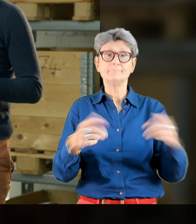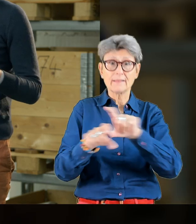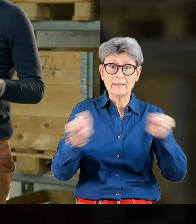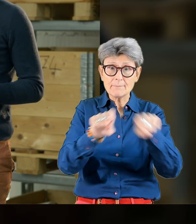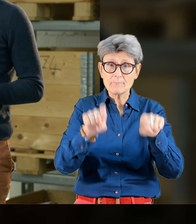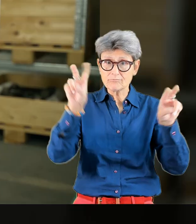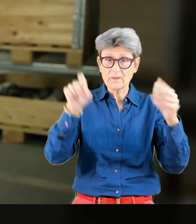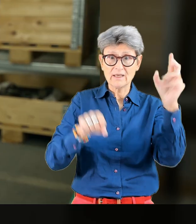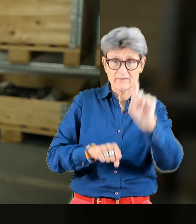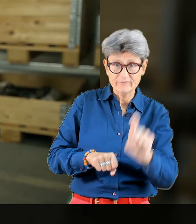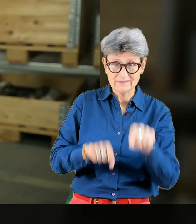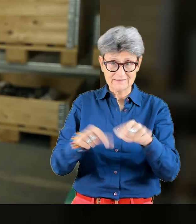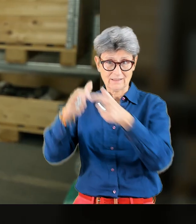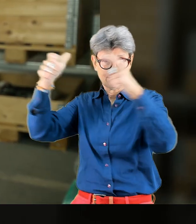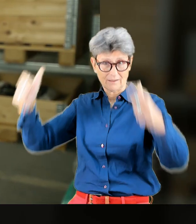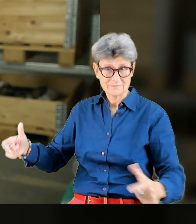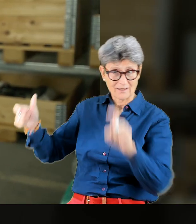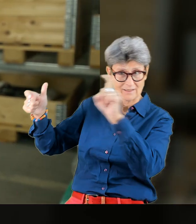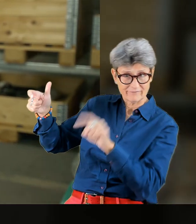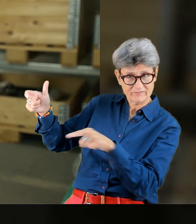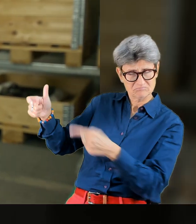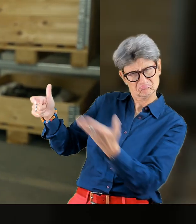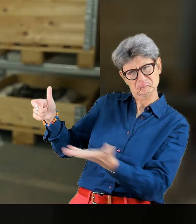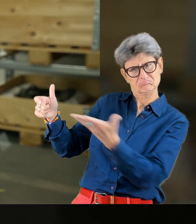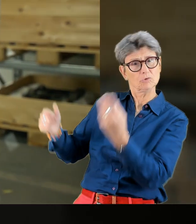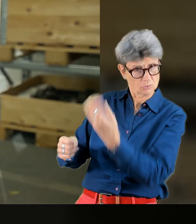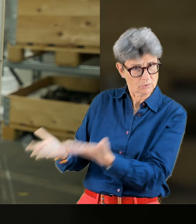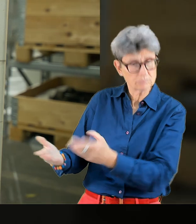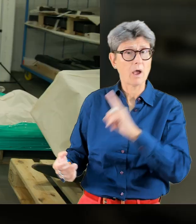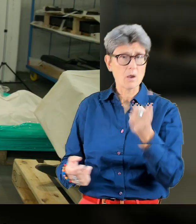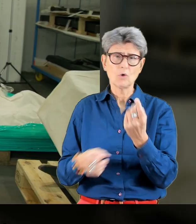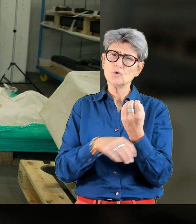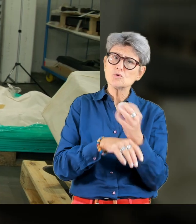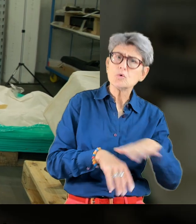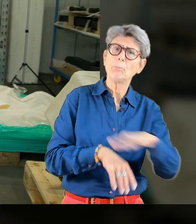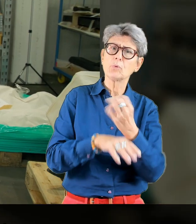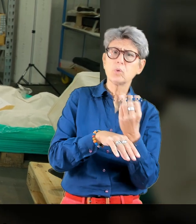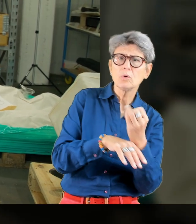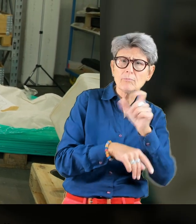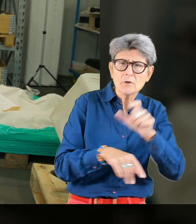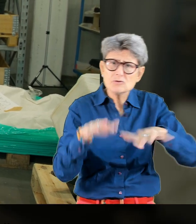Themen einen Raum geben. Ein Thema ist hier in dem Fall Graffiti. Wir bewerten diese Graffiti auf dem Stromkasten